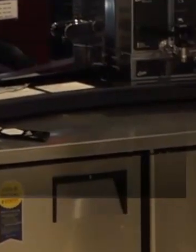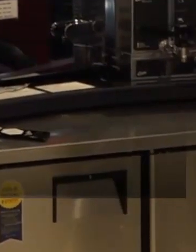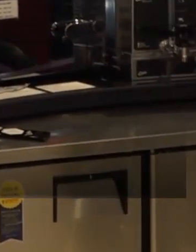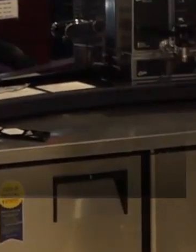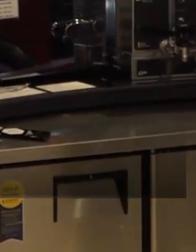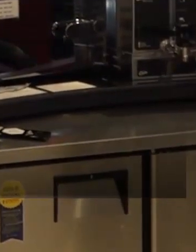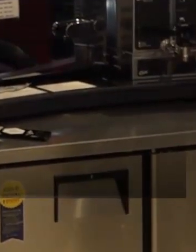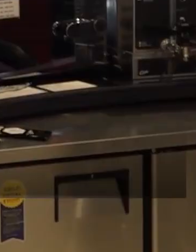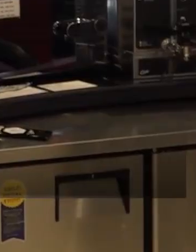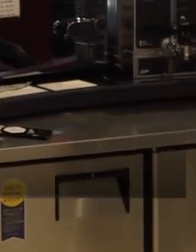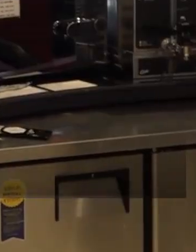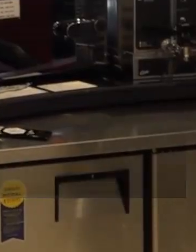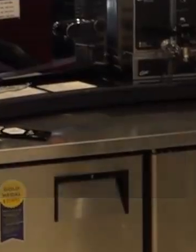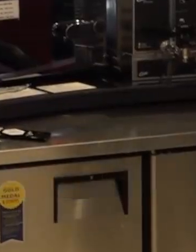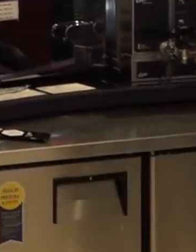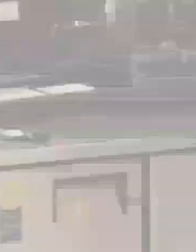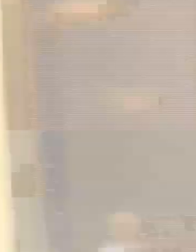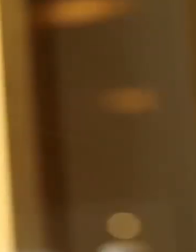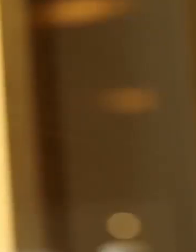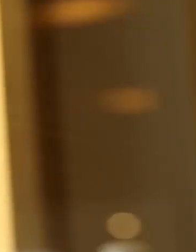계속 일했으면 좋겠습니다.